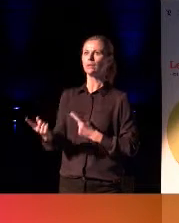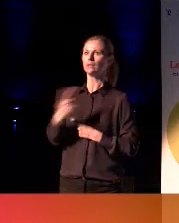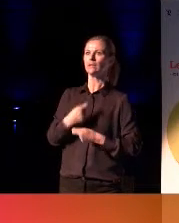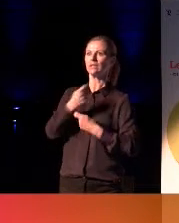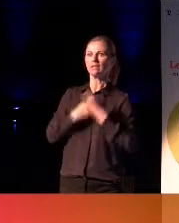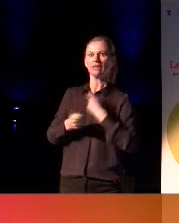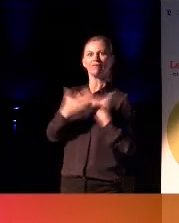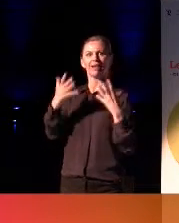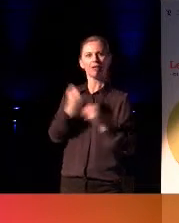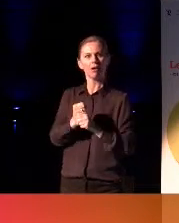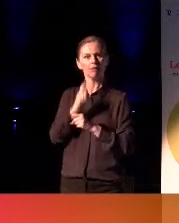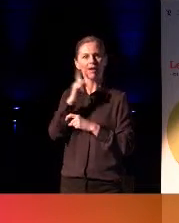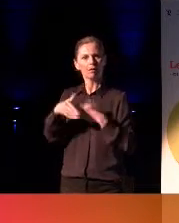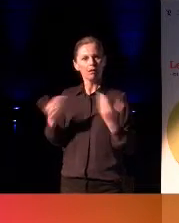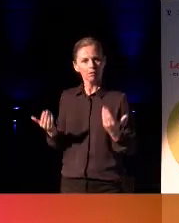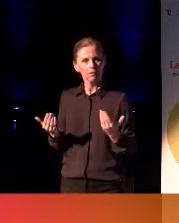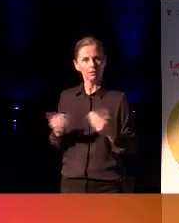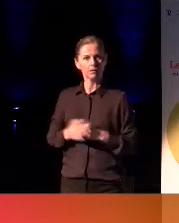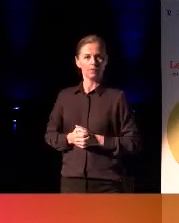flere ganger om dagen.